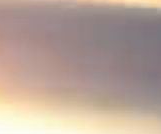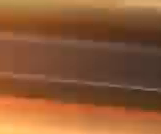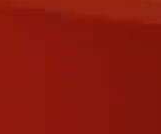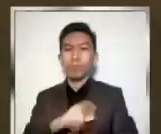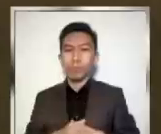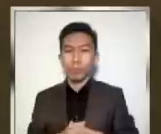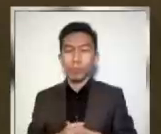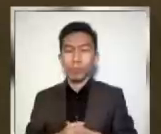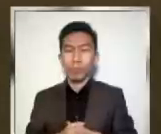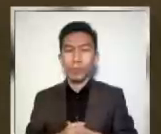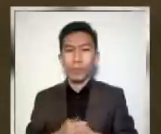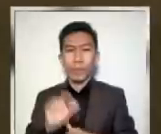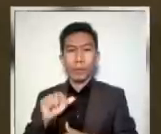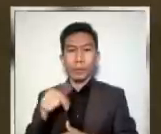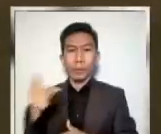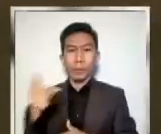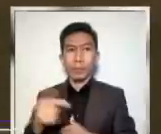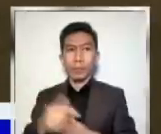Marie.